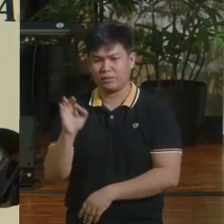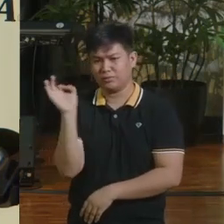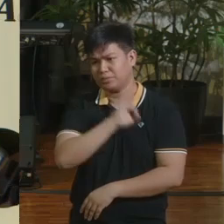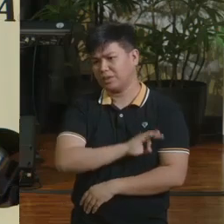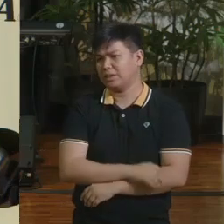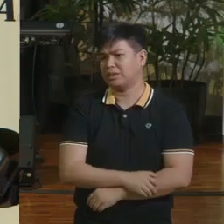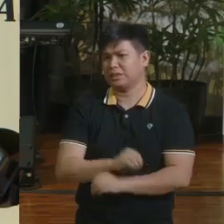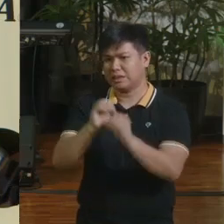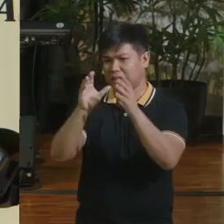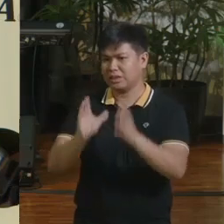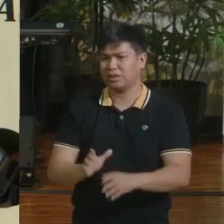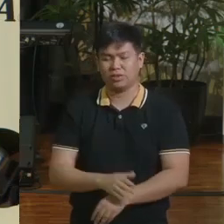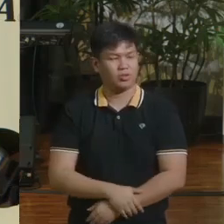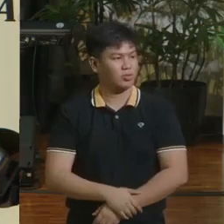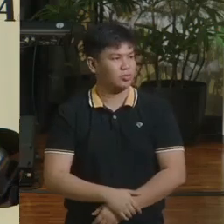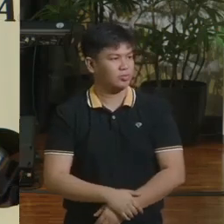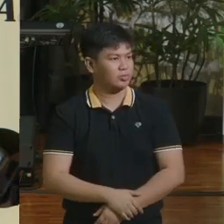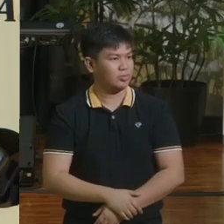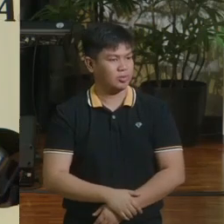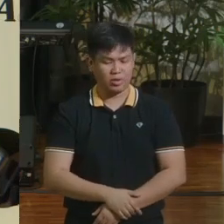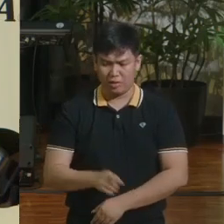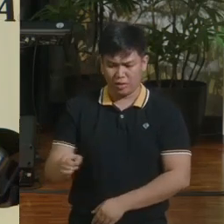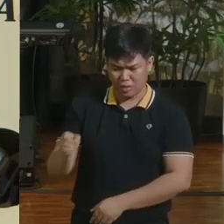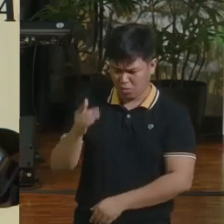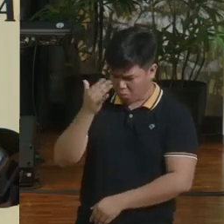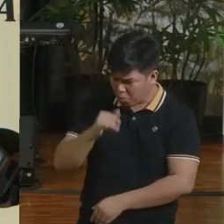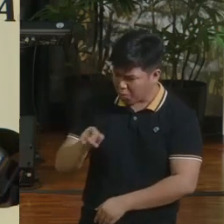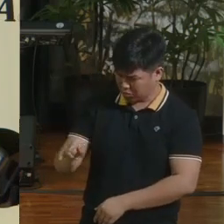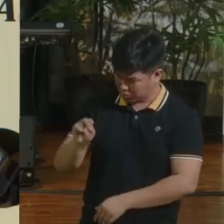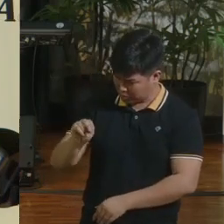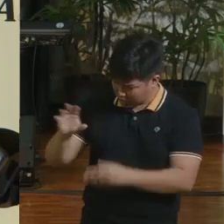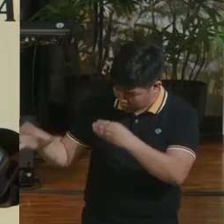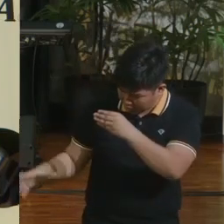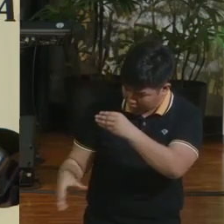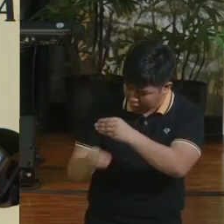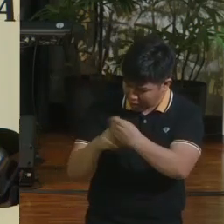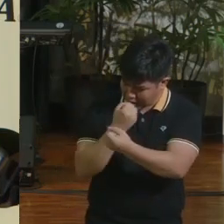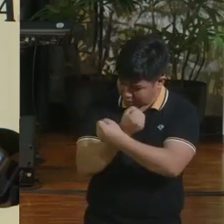ng pananampalataya at mabubuting gawa.